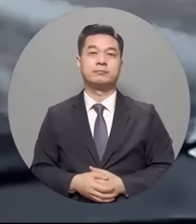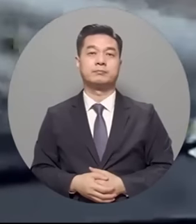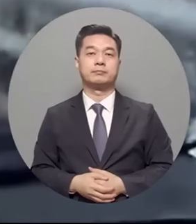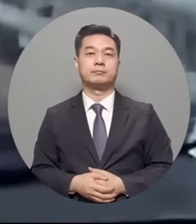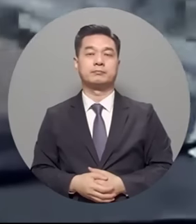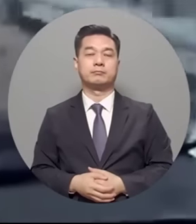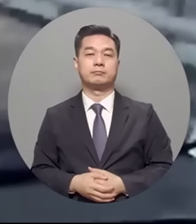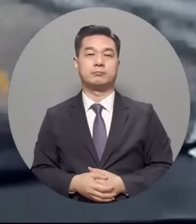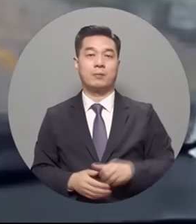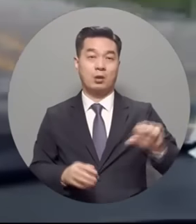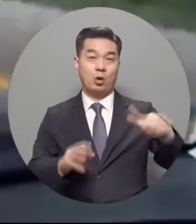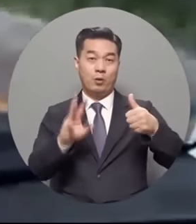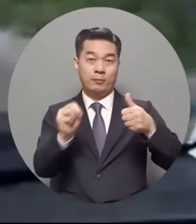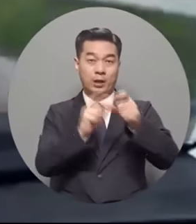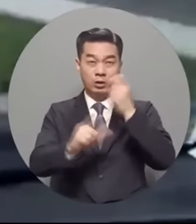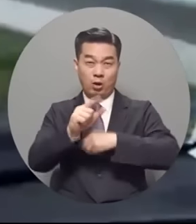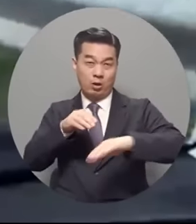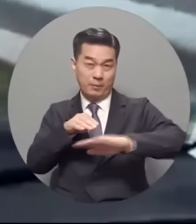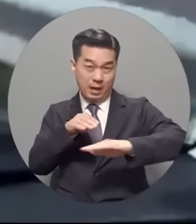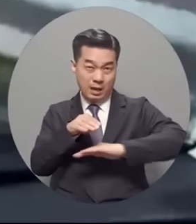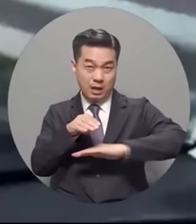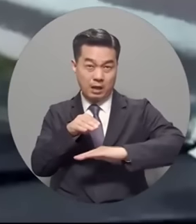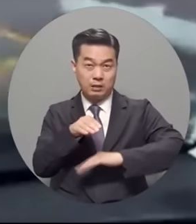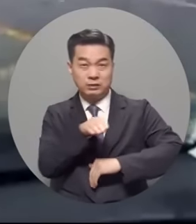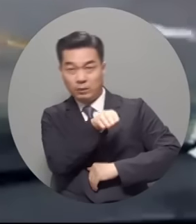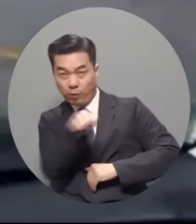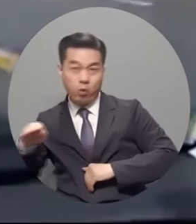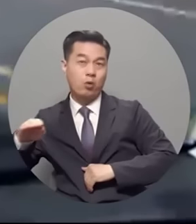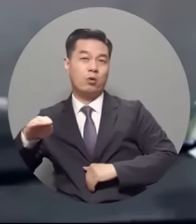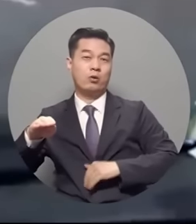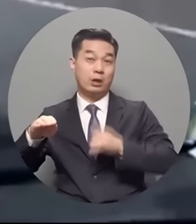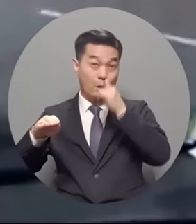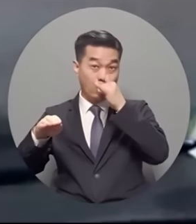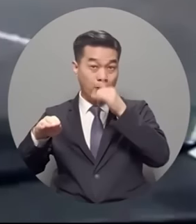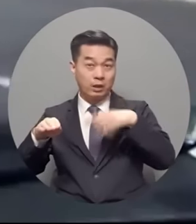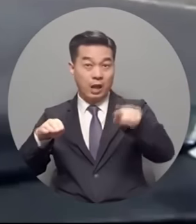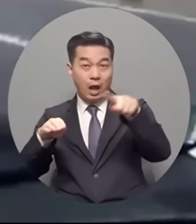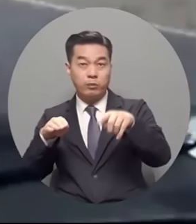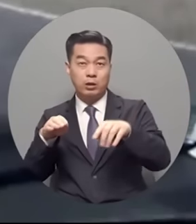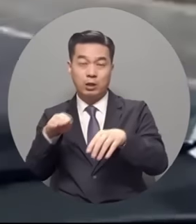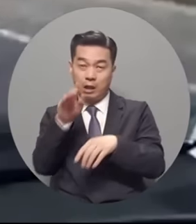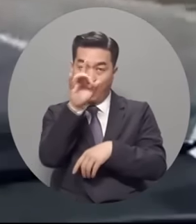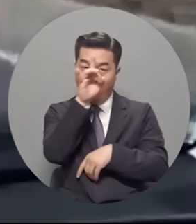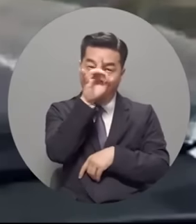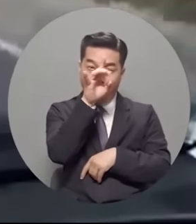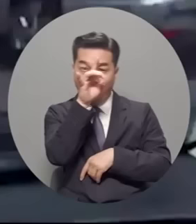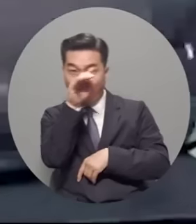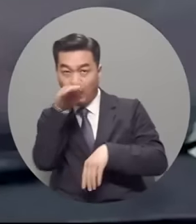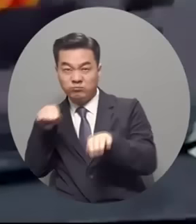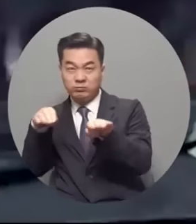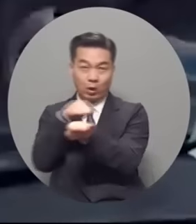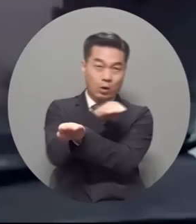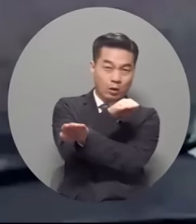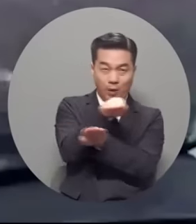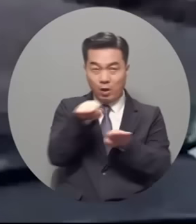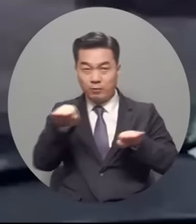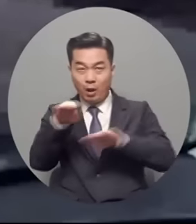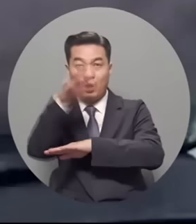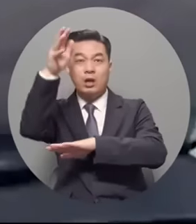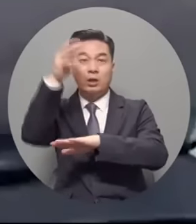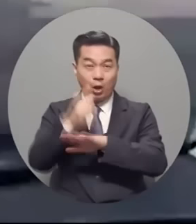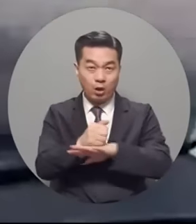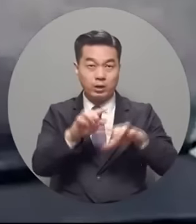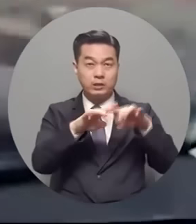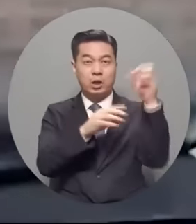200여 미터를 역주행하다 제차로로 들어온 차량은 앞선 차량들을 아슬아슬하게 비껴갔지만 결국 도로 옆